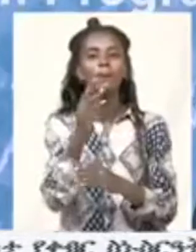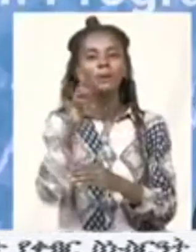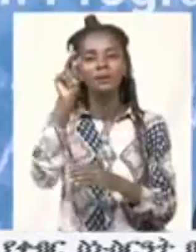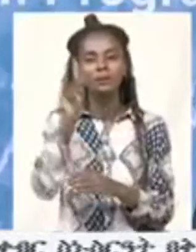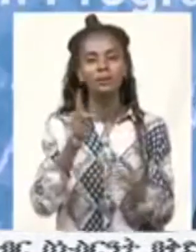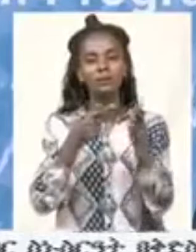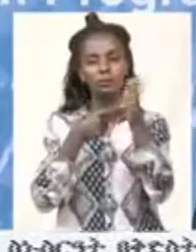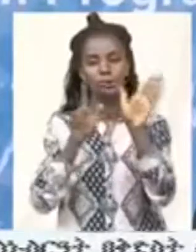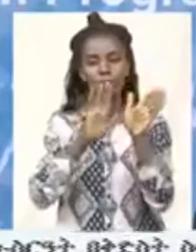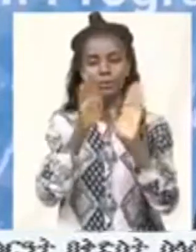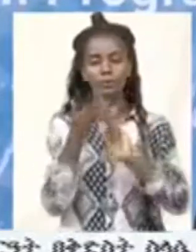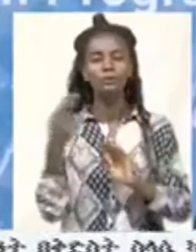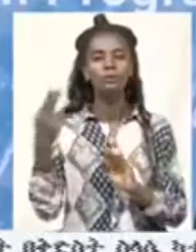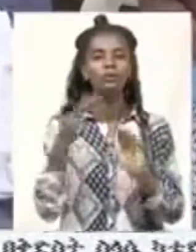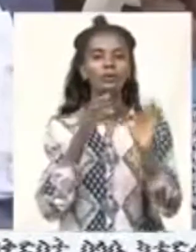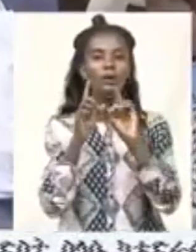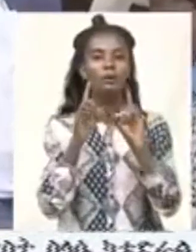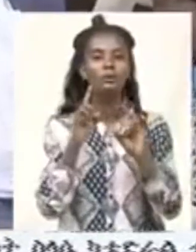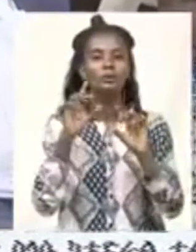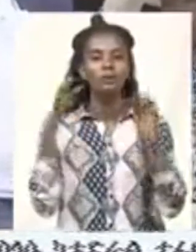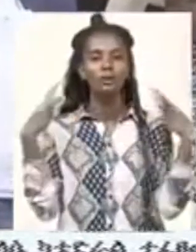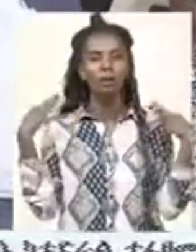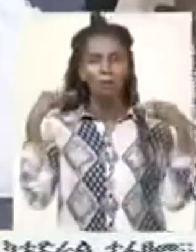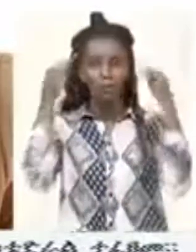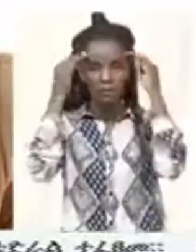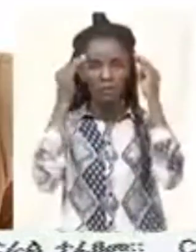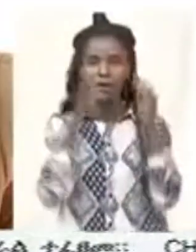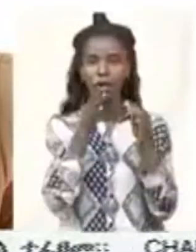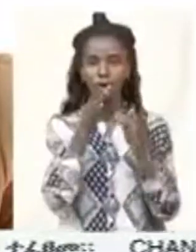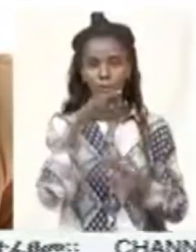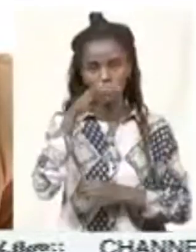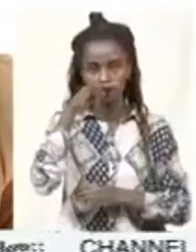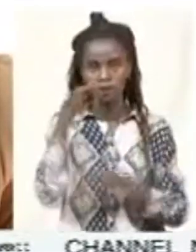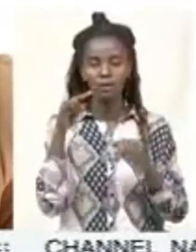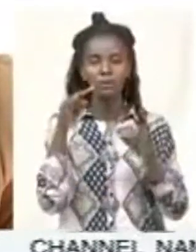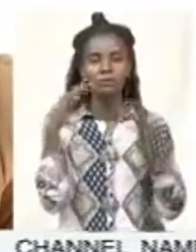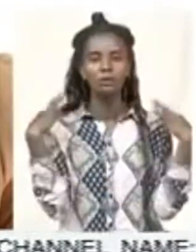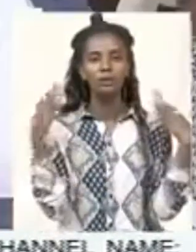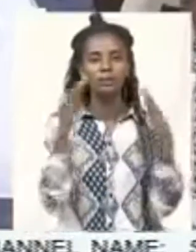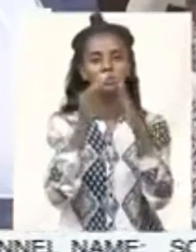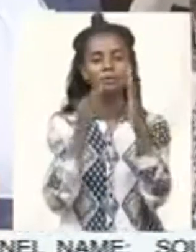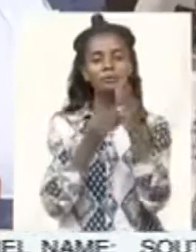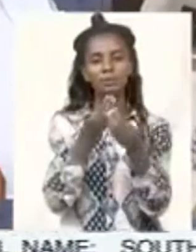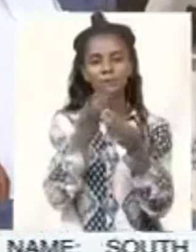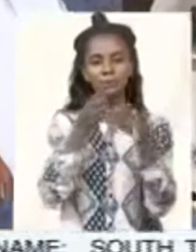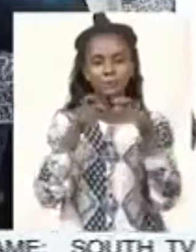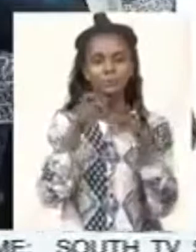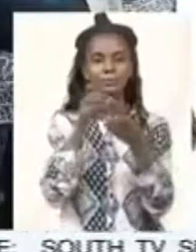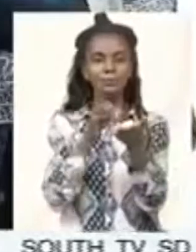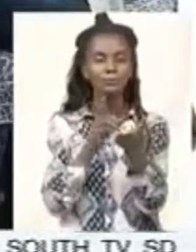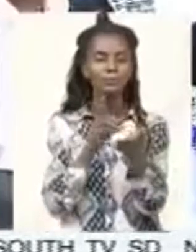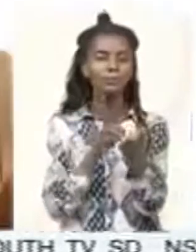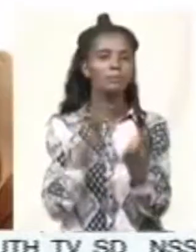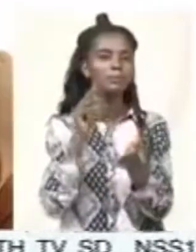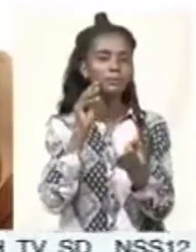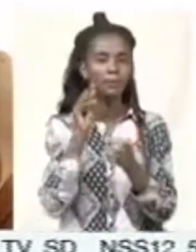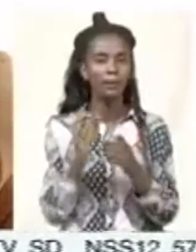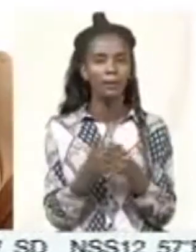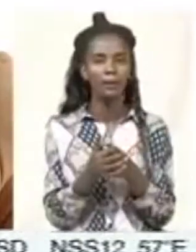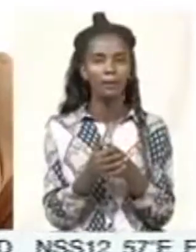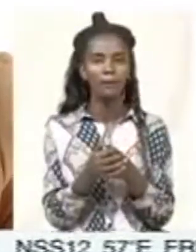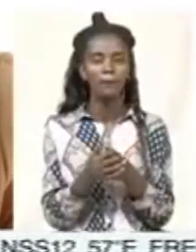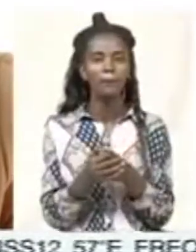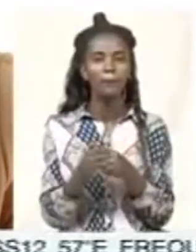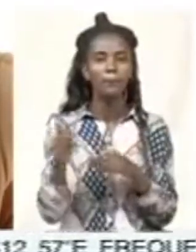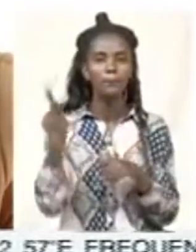የጎላ መሆኑን የተናገሩት ደግሞ በጤና ሚኒስቴር በእናቶችና ህጻናት የጤናና ስርዓተ ምግብ ዳይሬክተር ዶክተር መሰረት ዘላለም ናቸው።